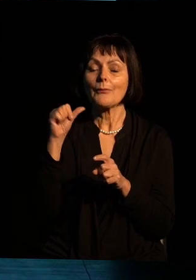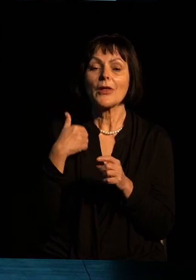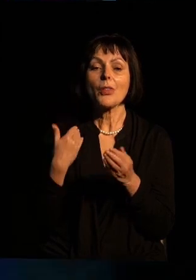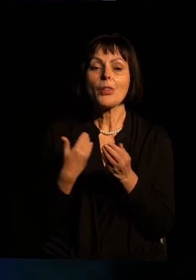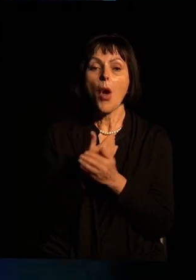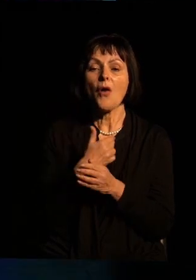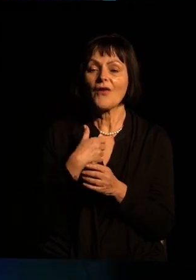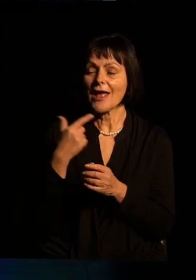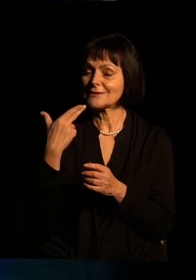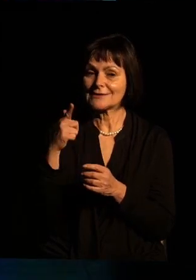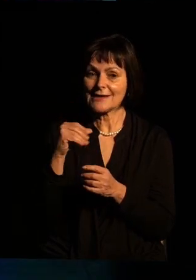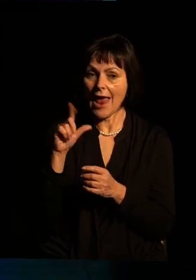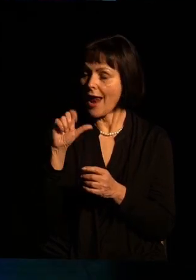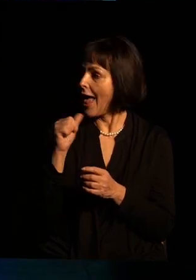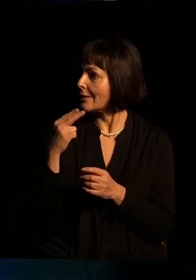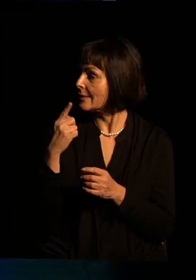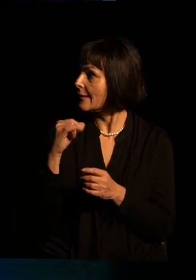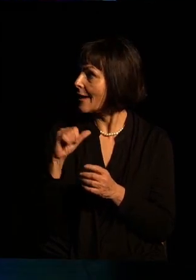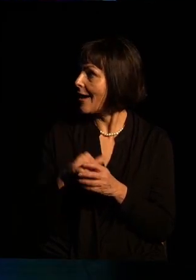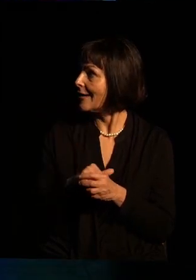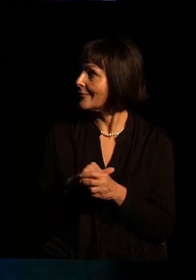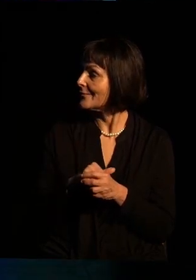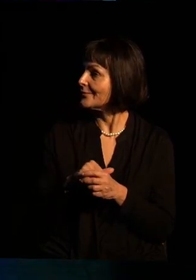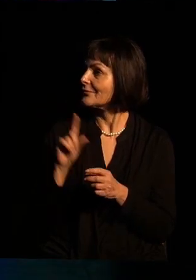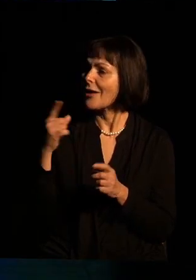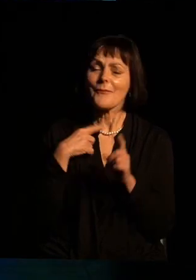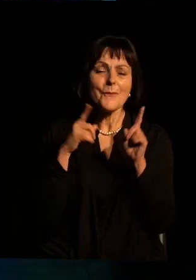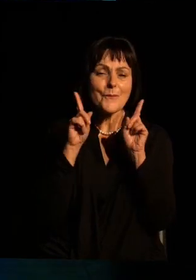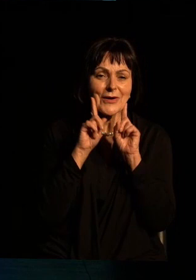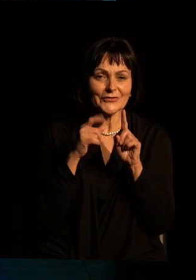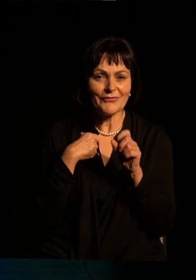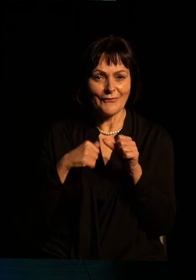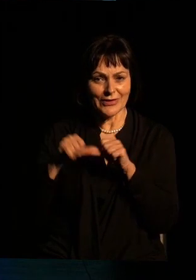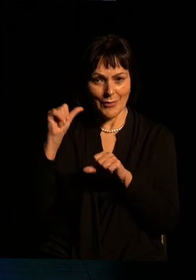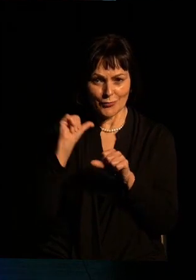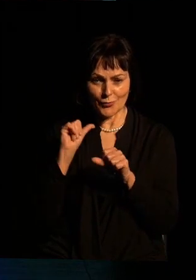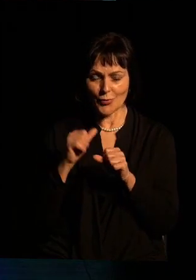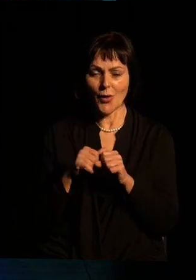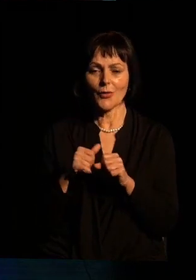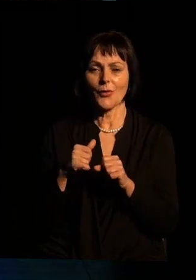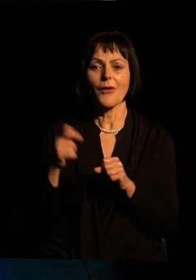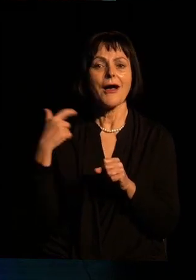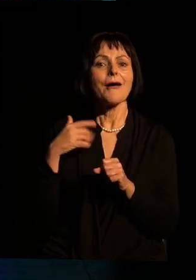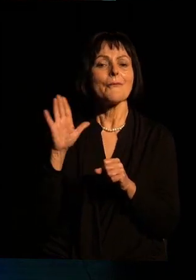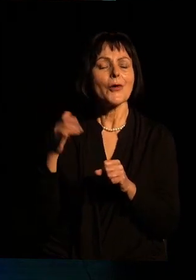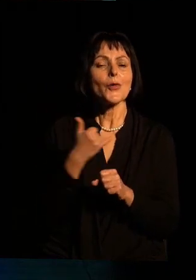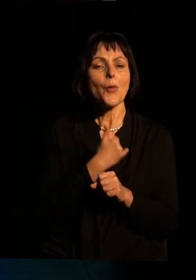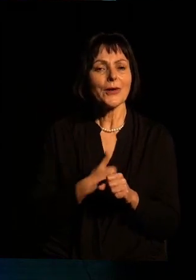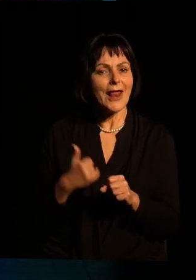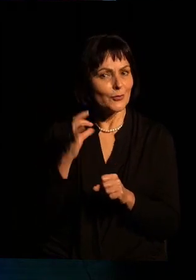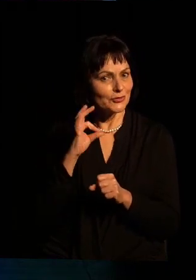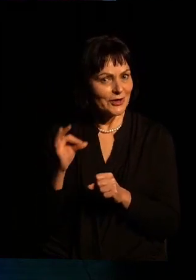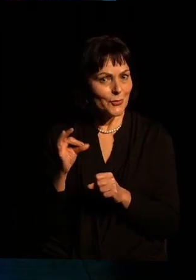Nowozelandzkie. To jest prawdziwa, w tamtym roku Rysiek obchodził no, tutaj